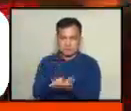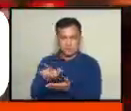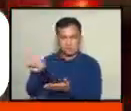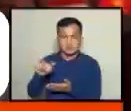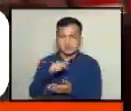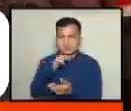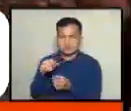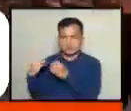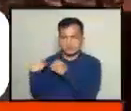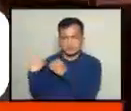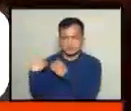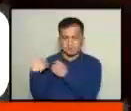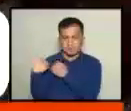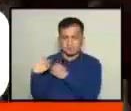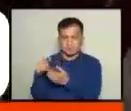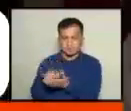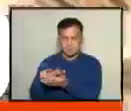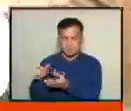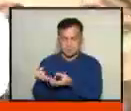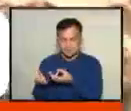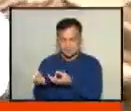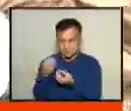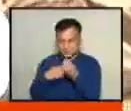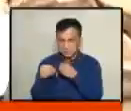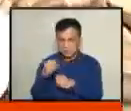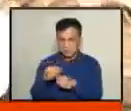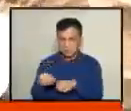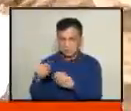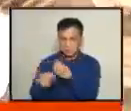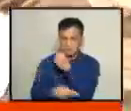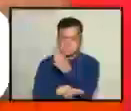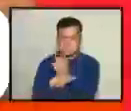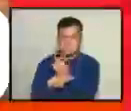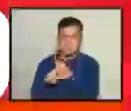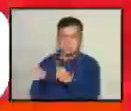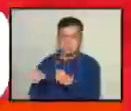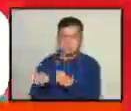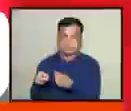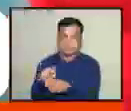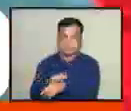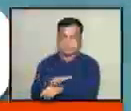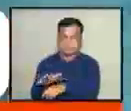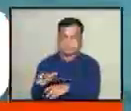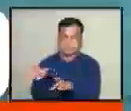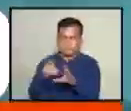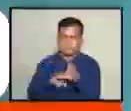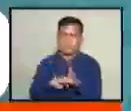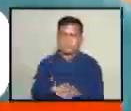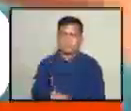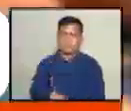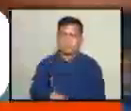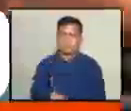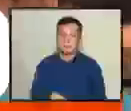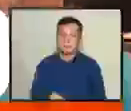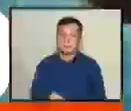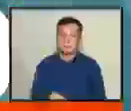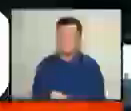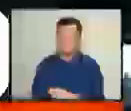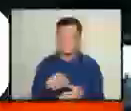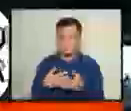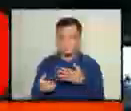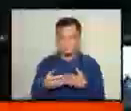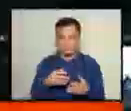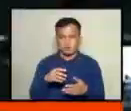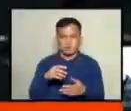hindi obligasyon ng mga airline na pakainin o bigyan ng hotel accommodations ang mga apektadong pasahero. Kahit force majeure